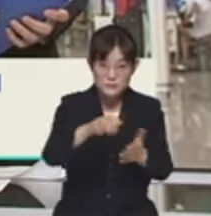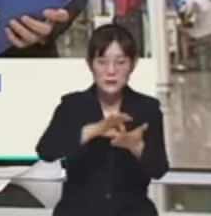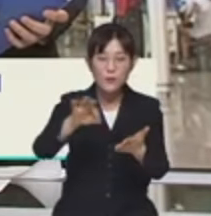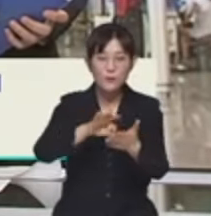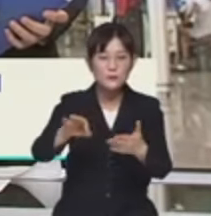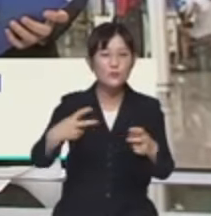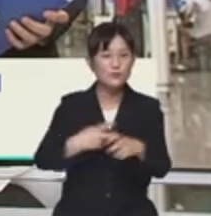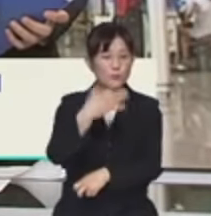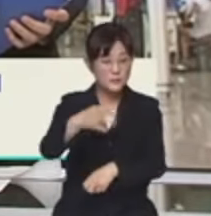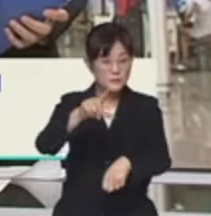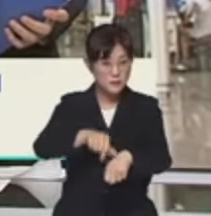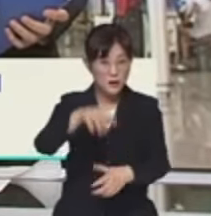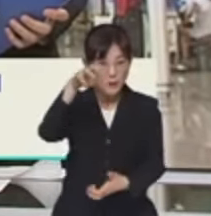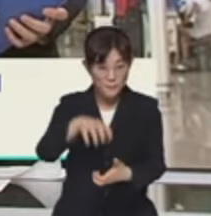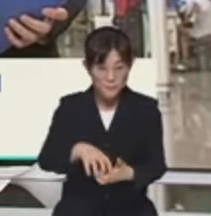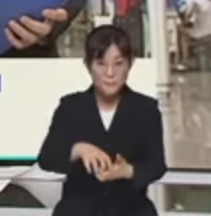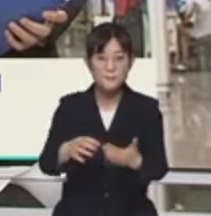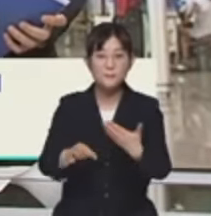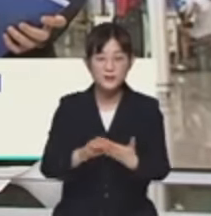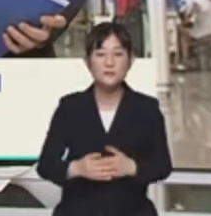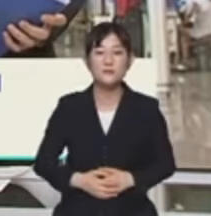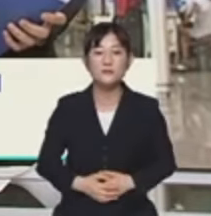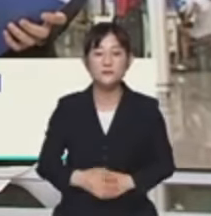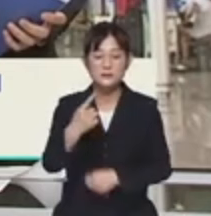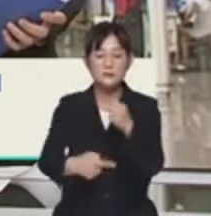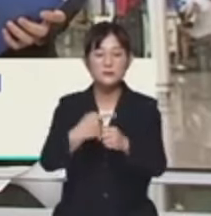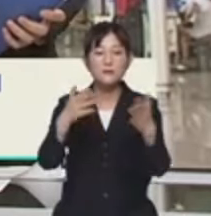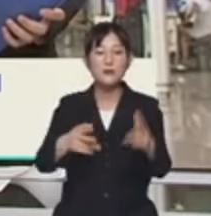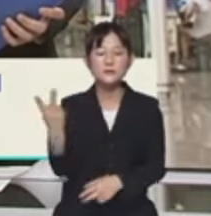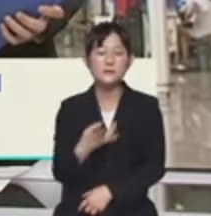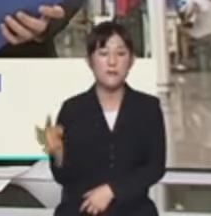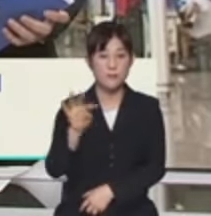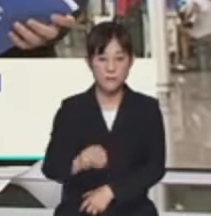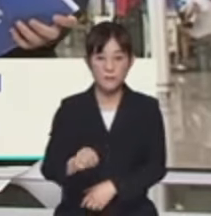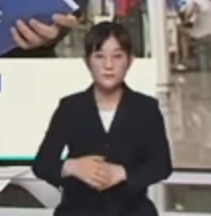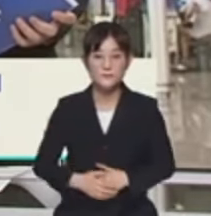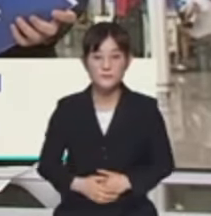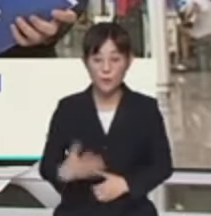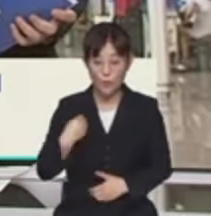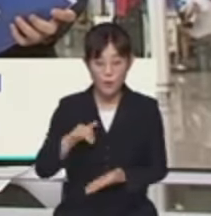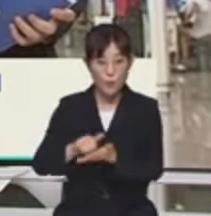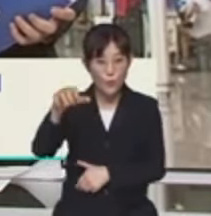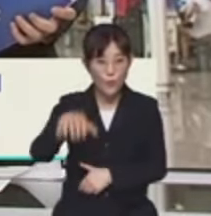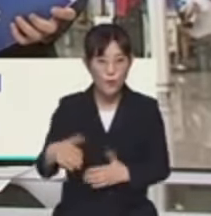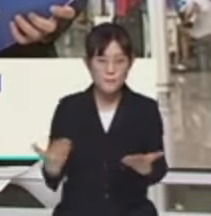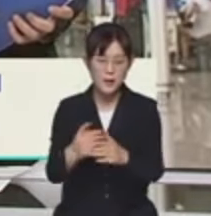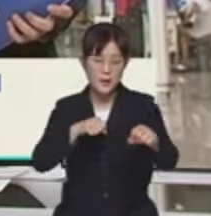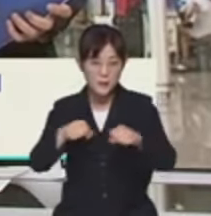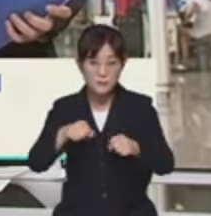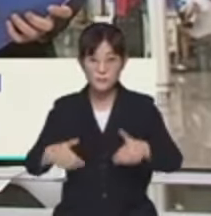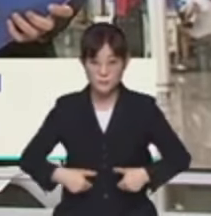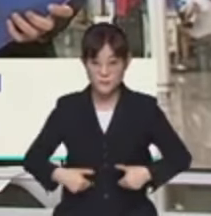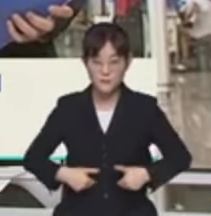교통비와 소요 시간 등을 모두 금액으로 환산하면 연간 2천억 원에 이릅니다 무한 국제공항의 활성화가 필요한